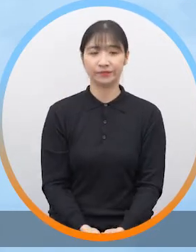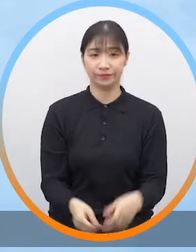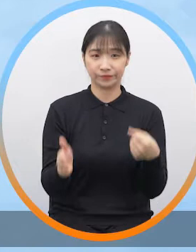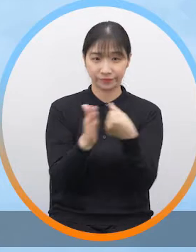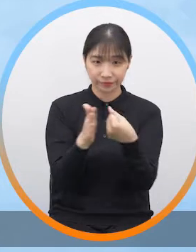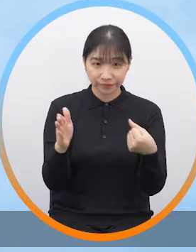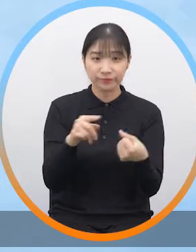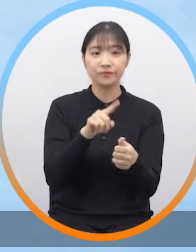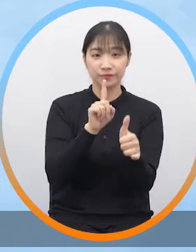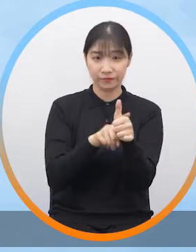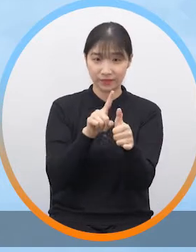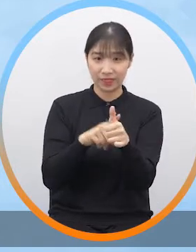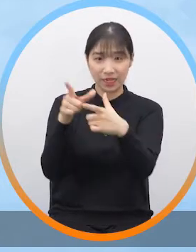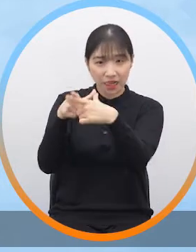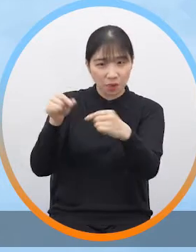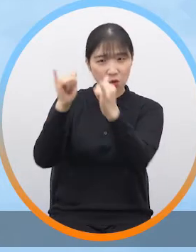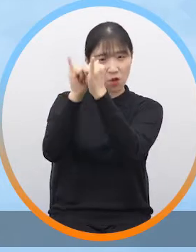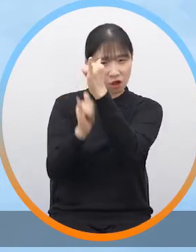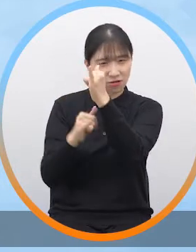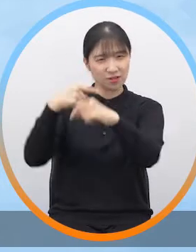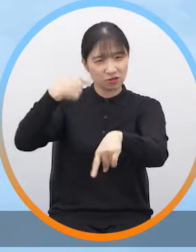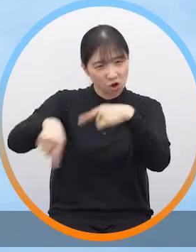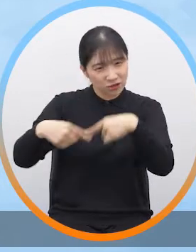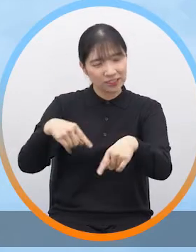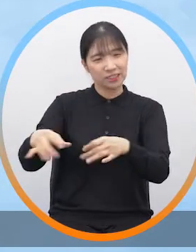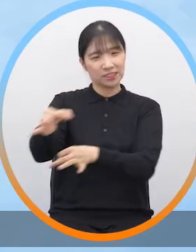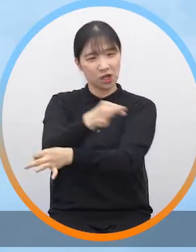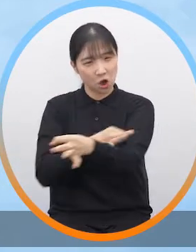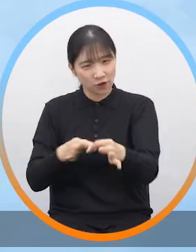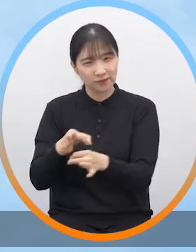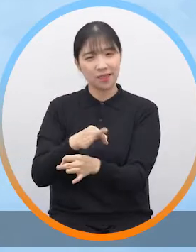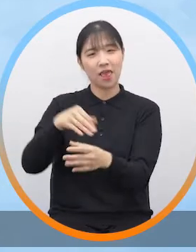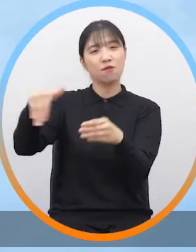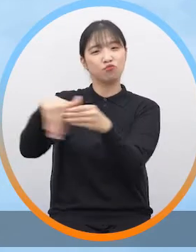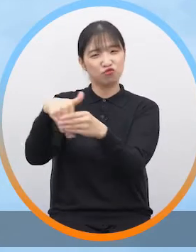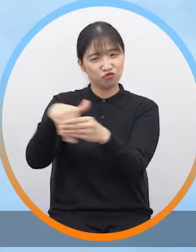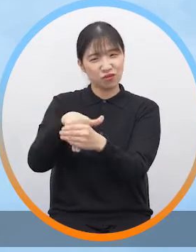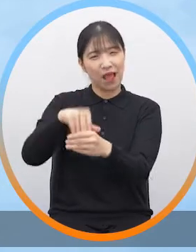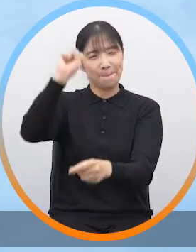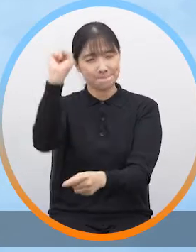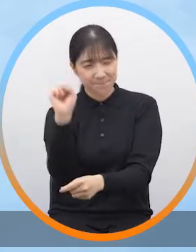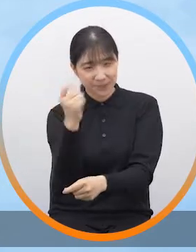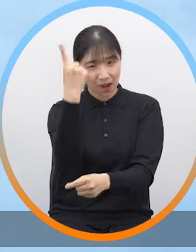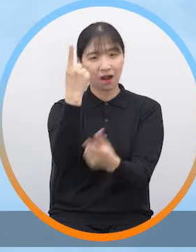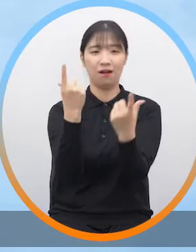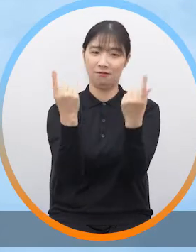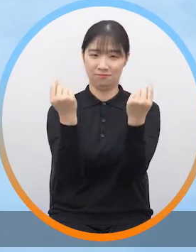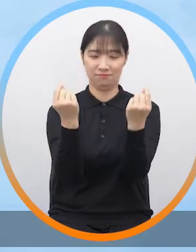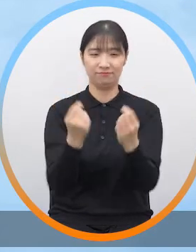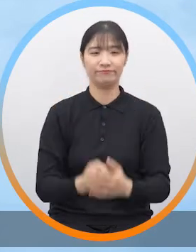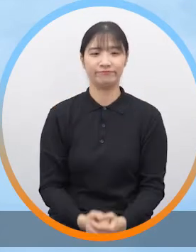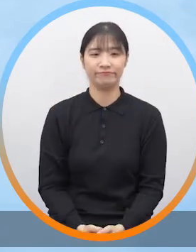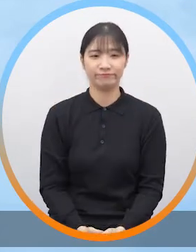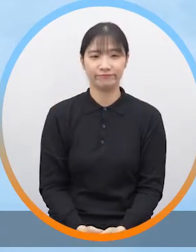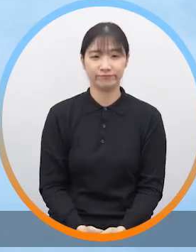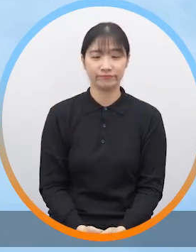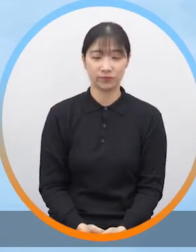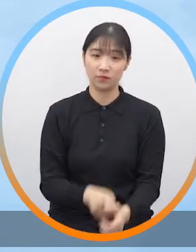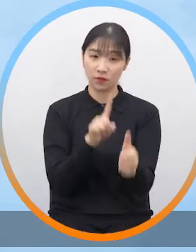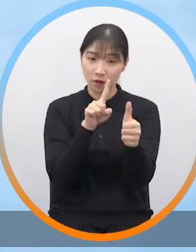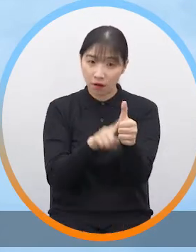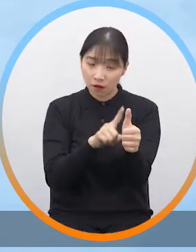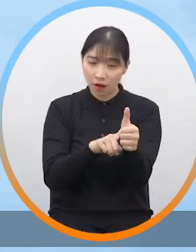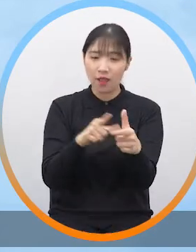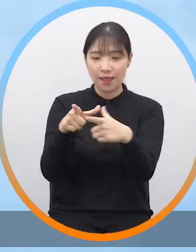그래서 왕인은 일본 역사의 정치와 경제, 문화의 시온이 된다는 것입니다. 자, 왕인은